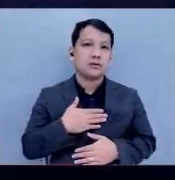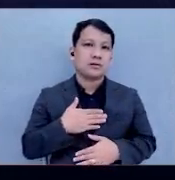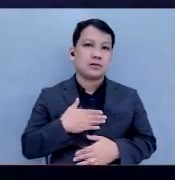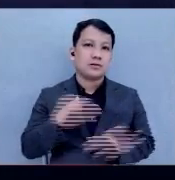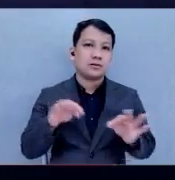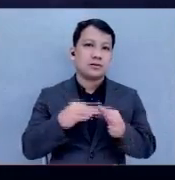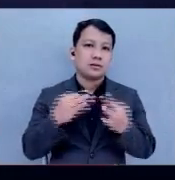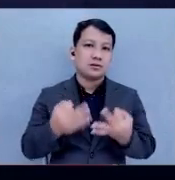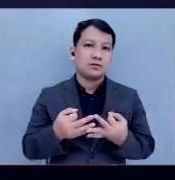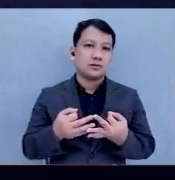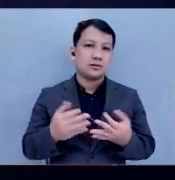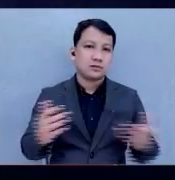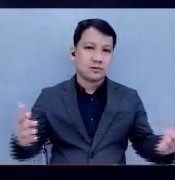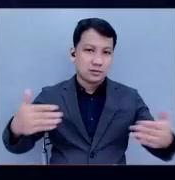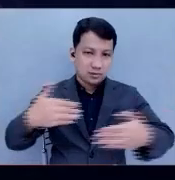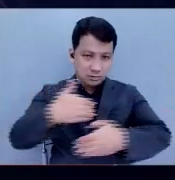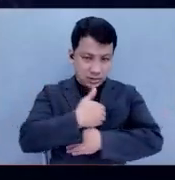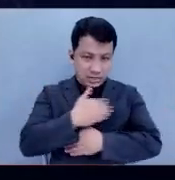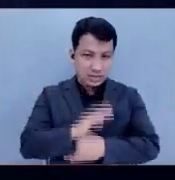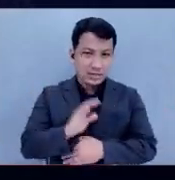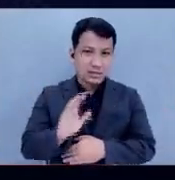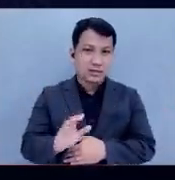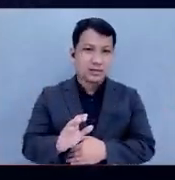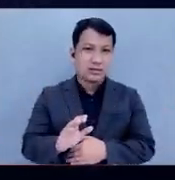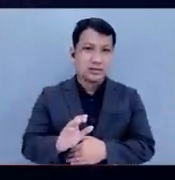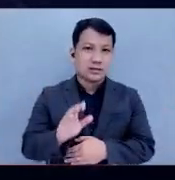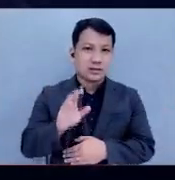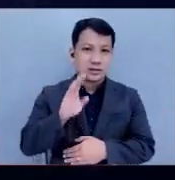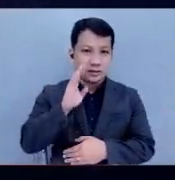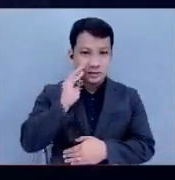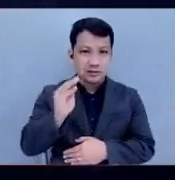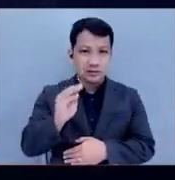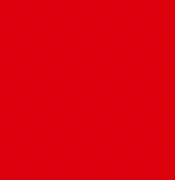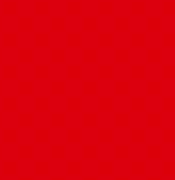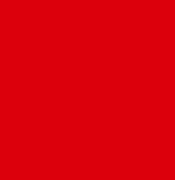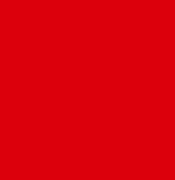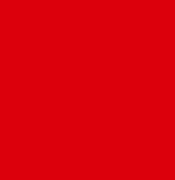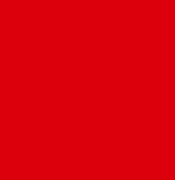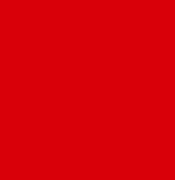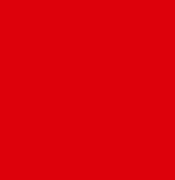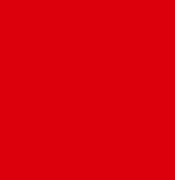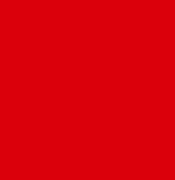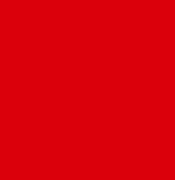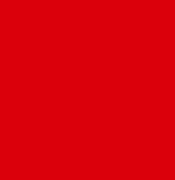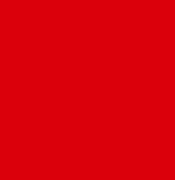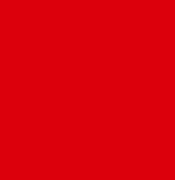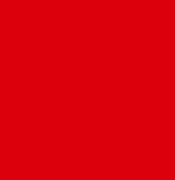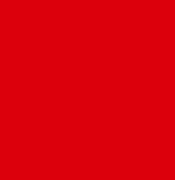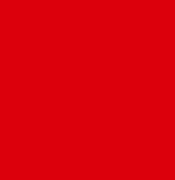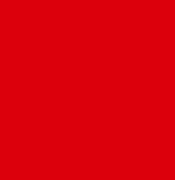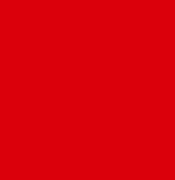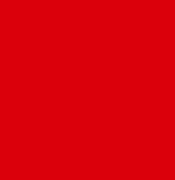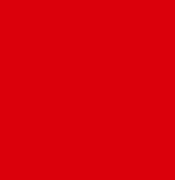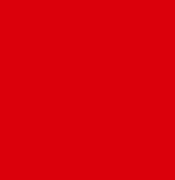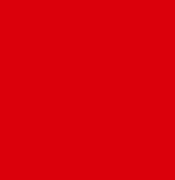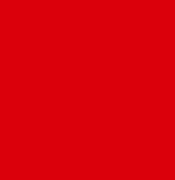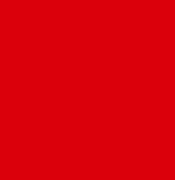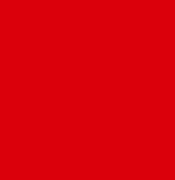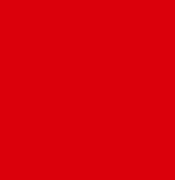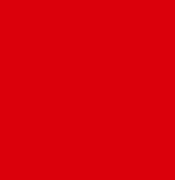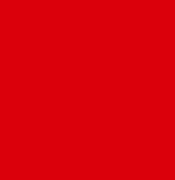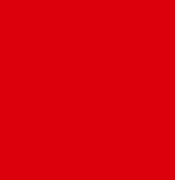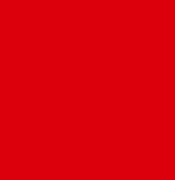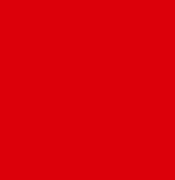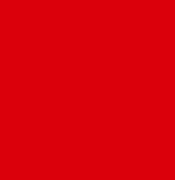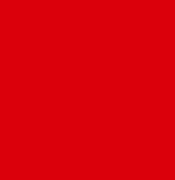payakap na lang sila kay Mr Beast mga kapatid may los bos po